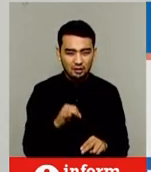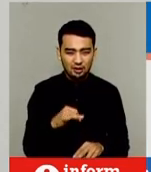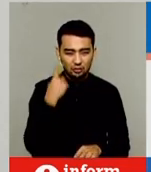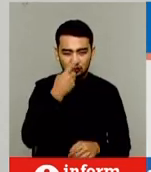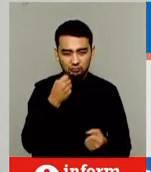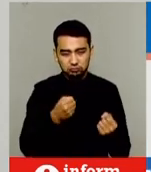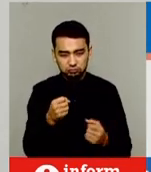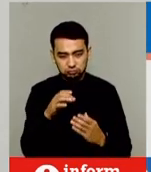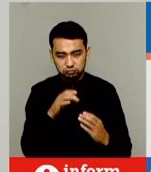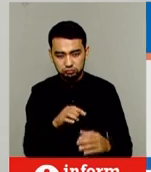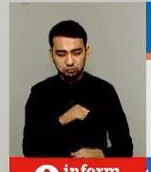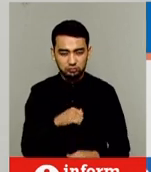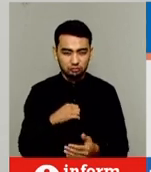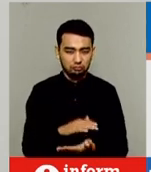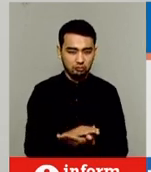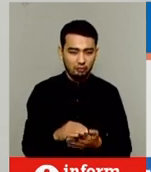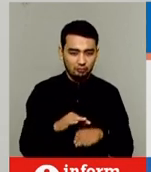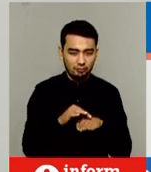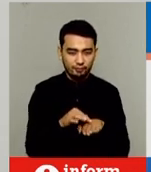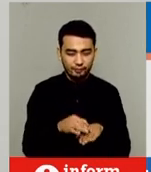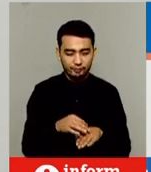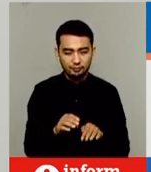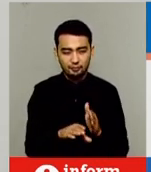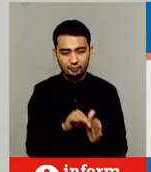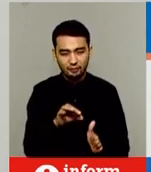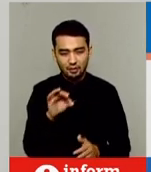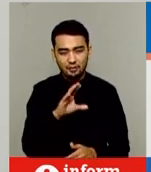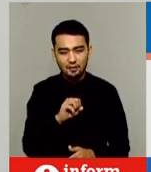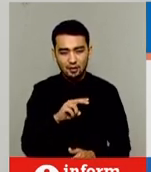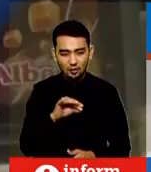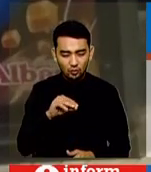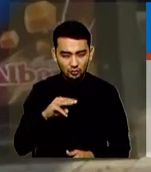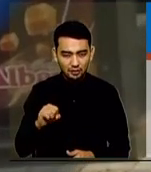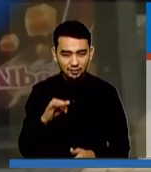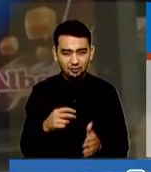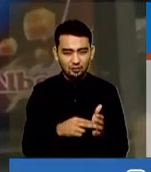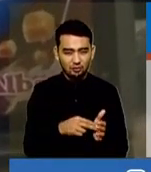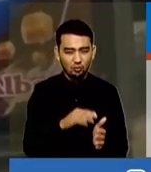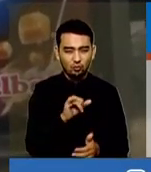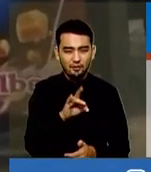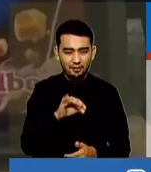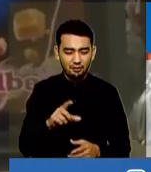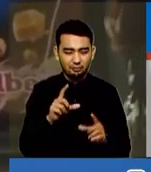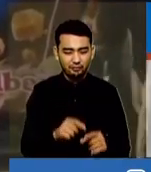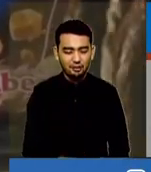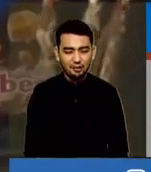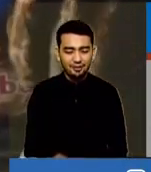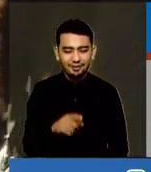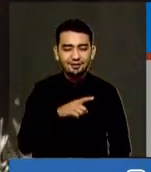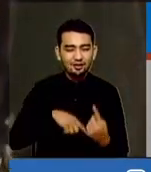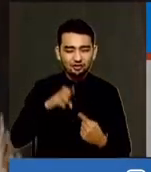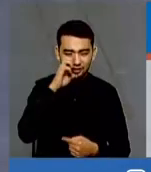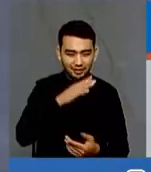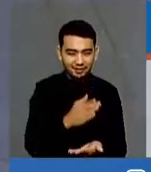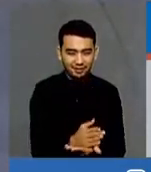из дома, поехали на общественном транспорте, вернулись домой, тогда мы снизим уровень пробок. И это несмотря на то, что в нашей стране